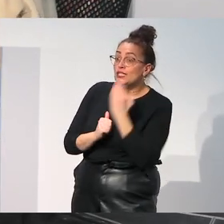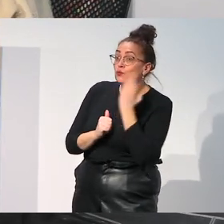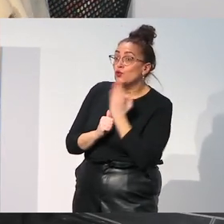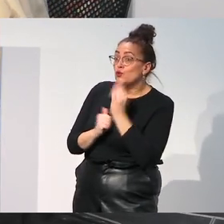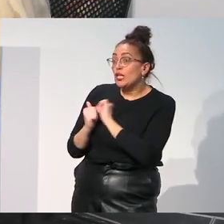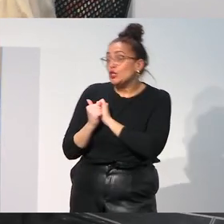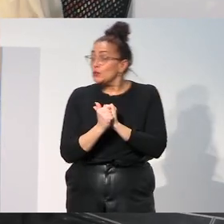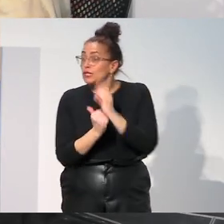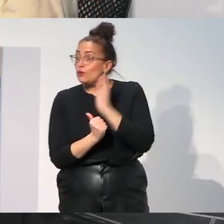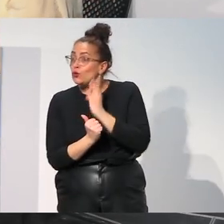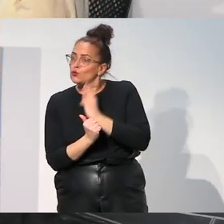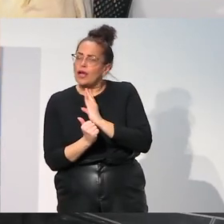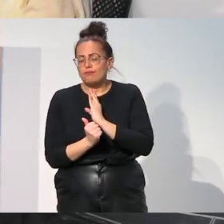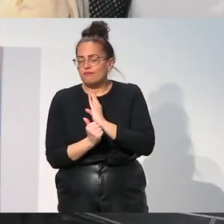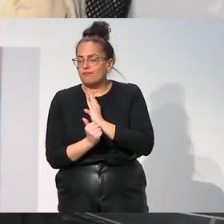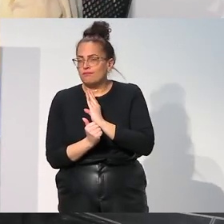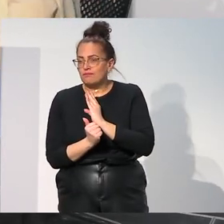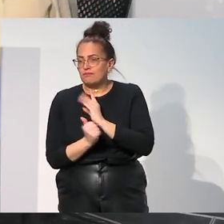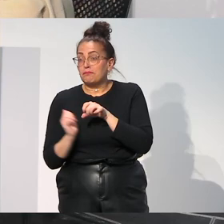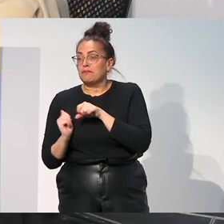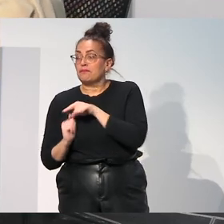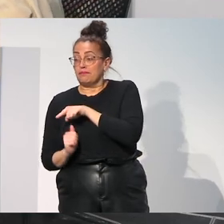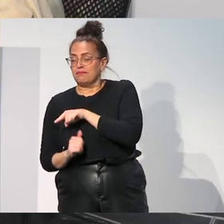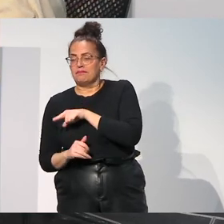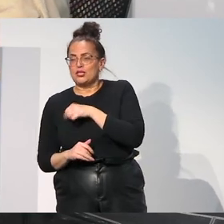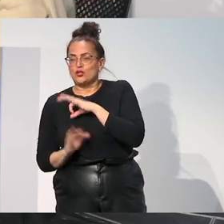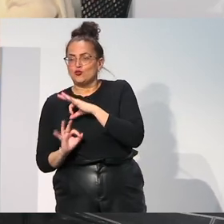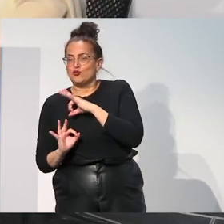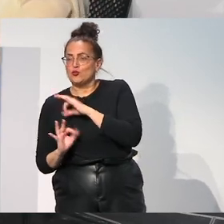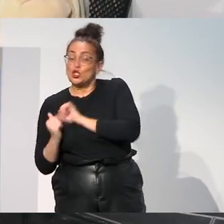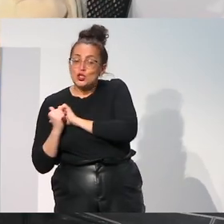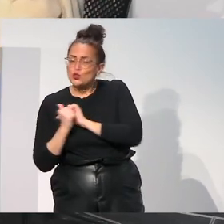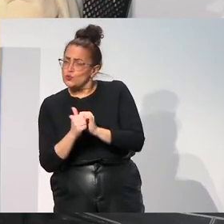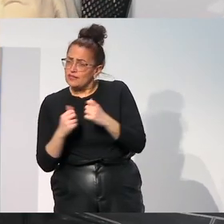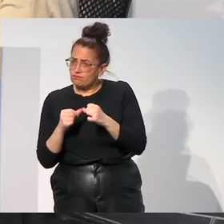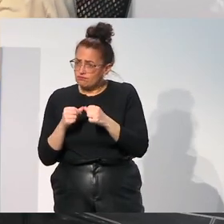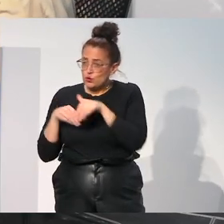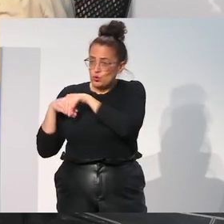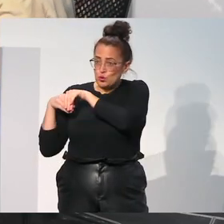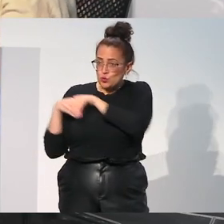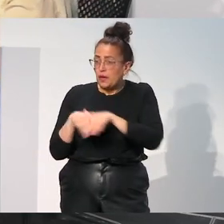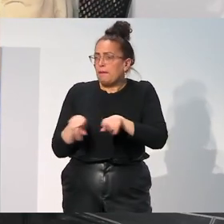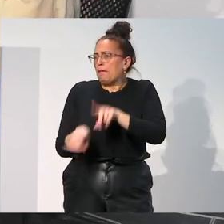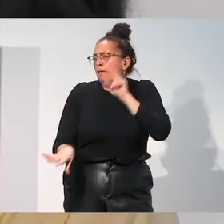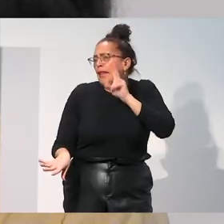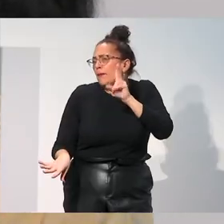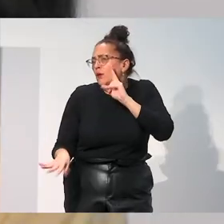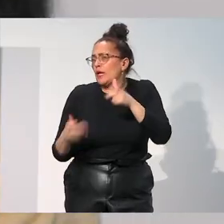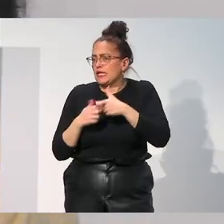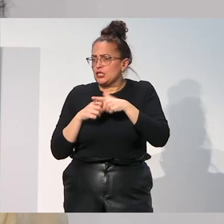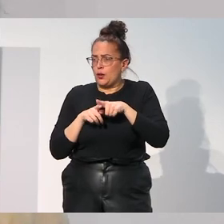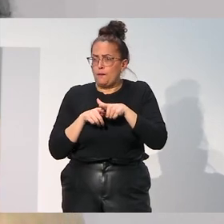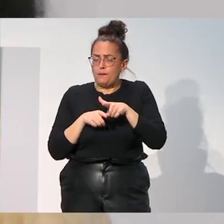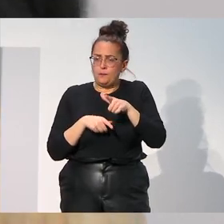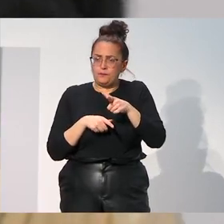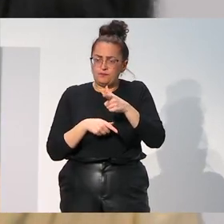pingouin, presque j'ai envie de dire, Auguste va changer sa façon de vivre avec des rituels. Tous les soirs, il prend sa corde et il emmène le pingouin